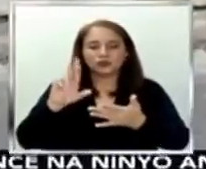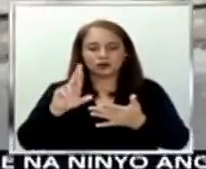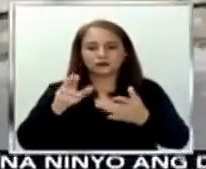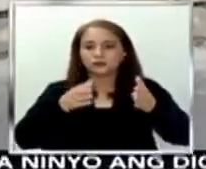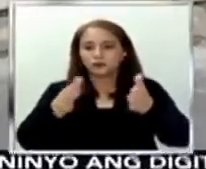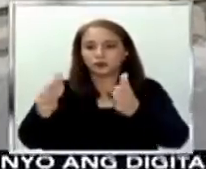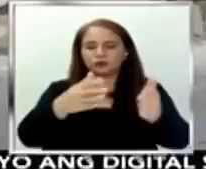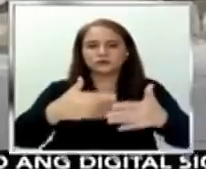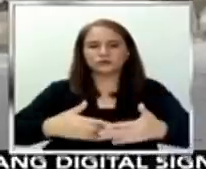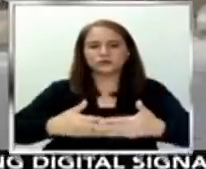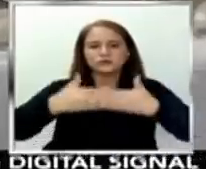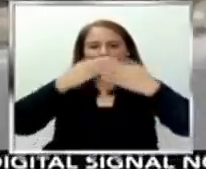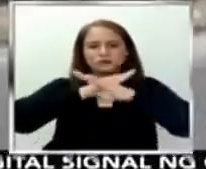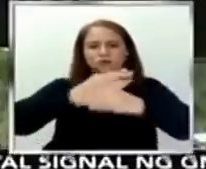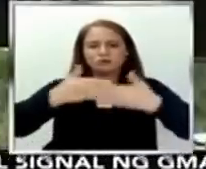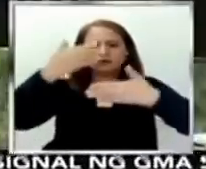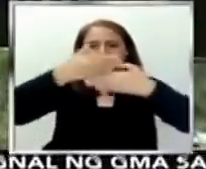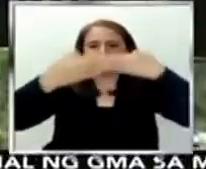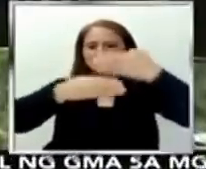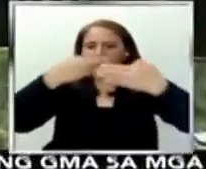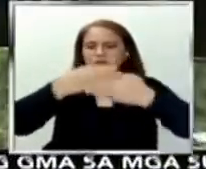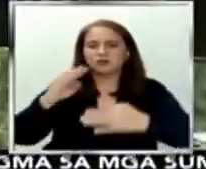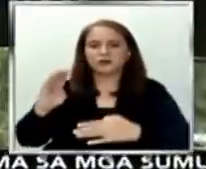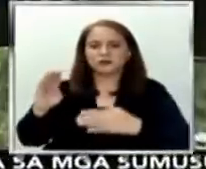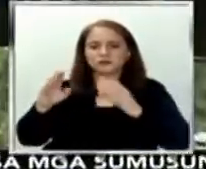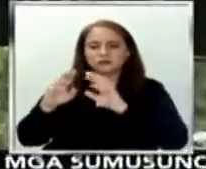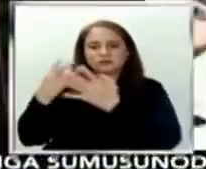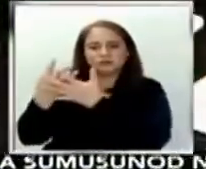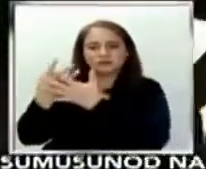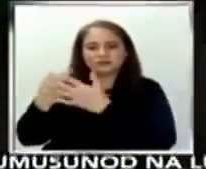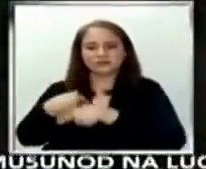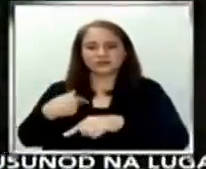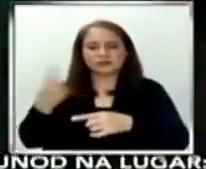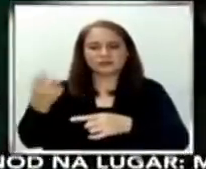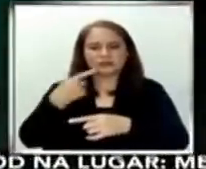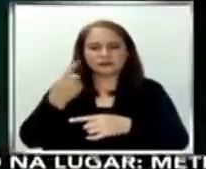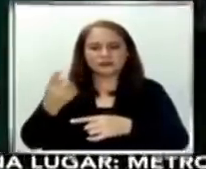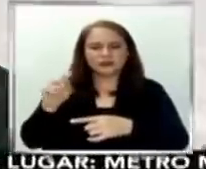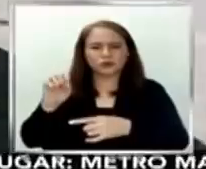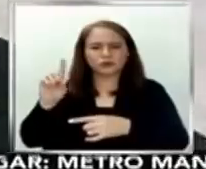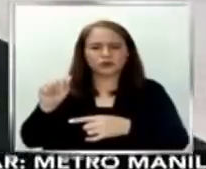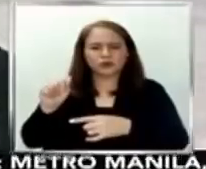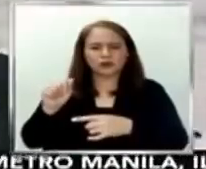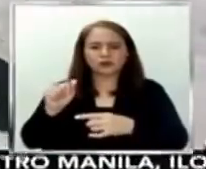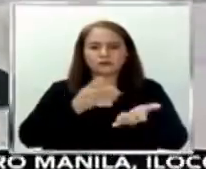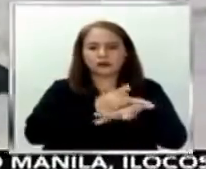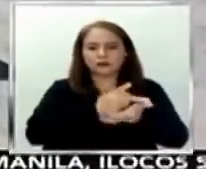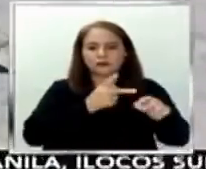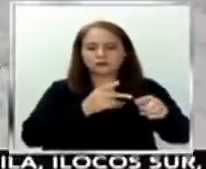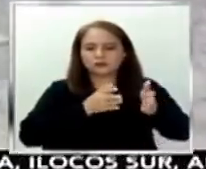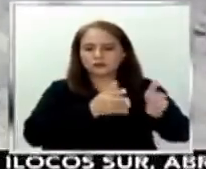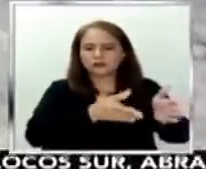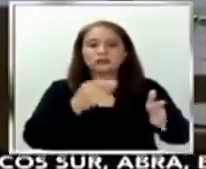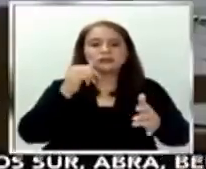ng pader na hollow blocks ng Bureau of Corrections. Ayon sa opisyal ng Southville 3 TODA na nakaterminal sa tabi ng kalsada, noong Huwebes, kinausap sila